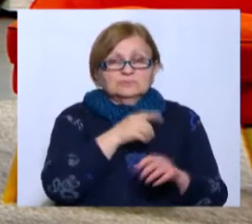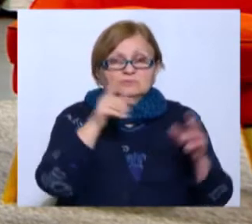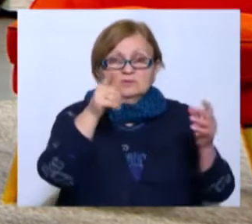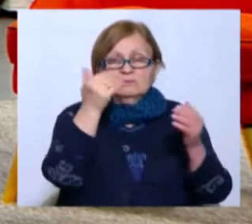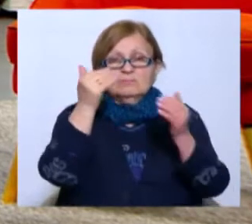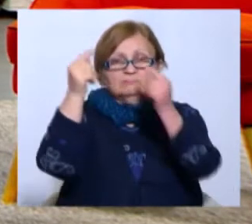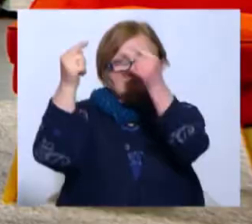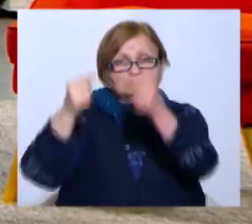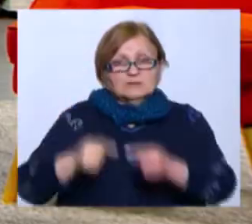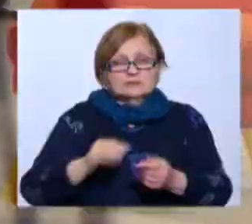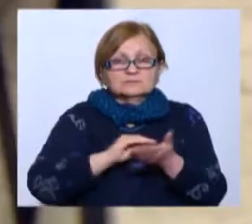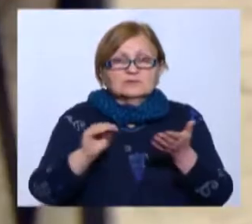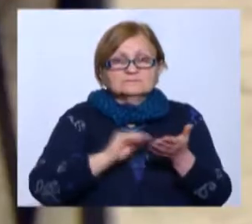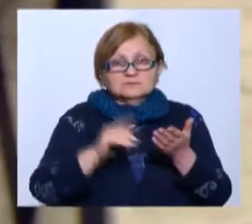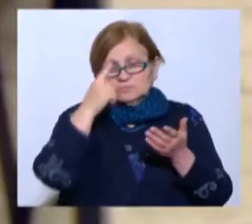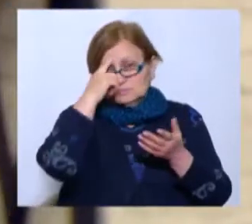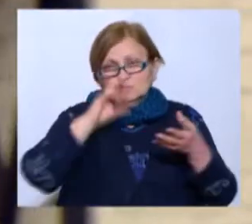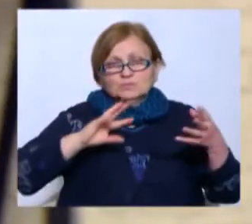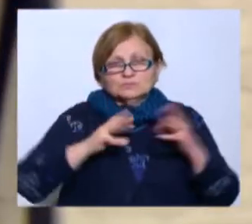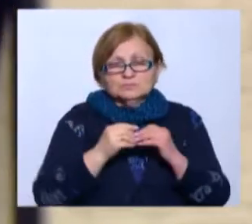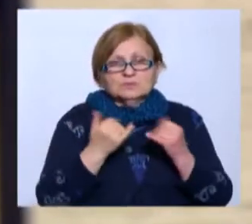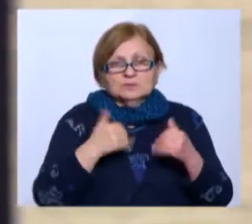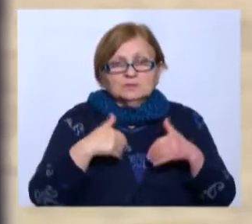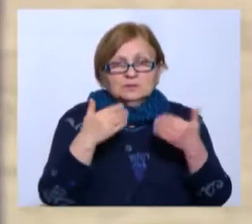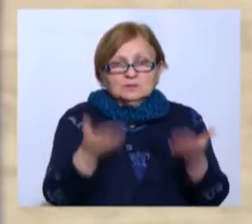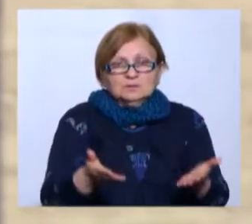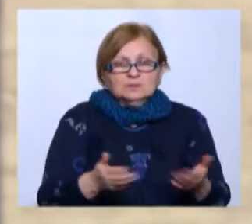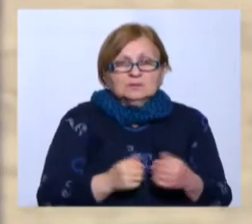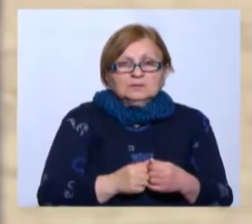დაგეწერათ თხზულება. ახლა მე გთავაზობთ